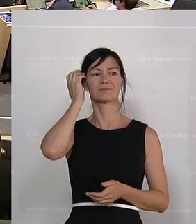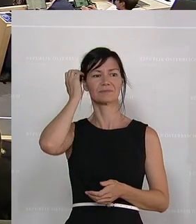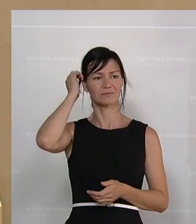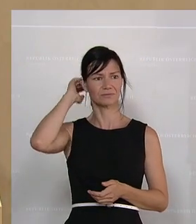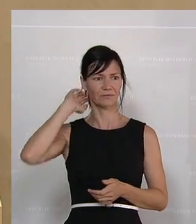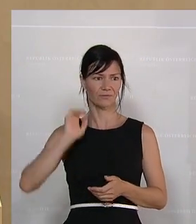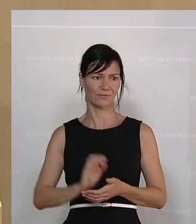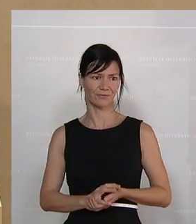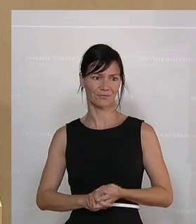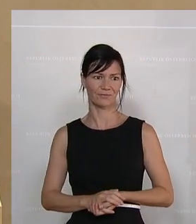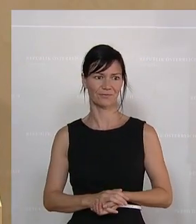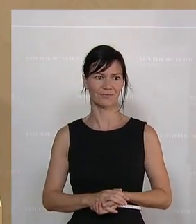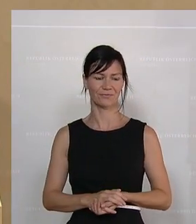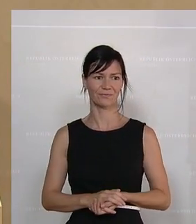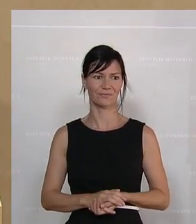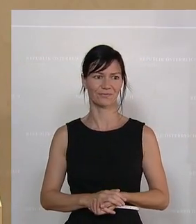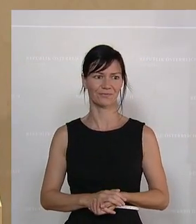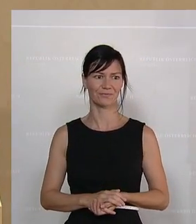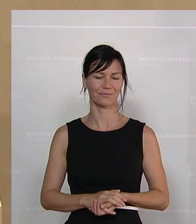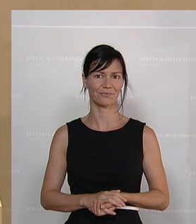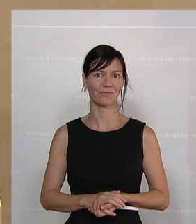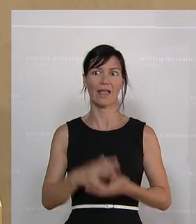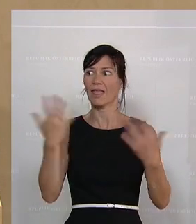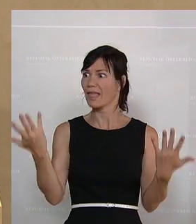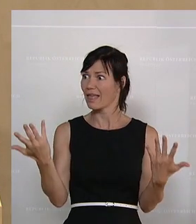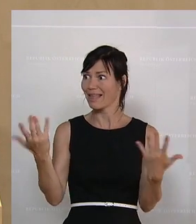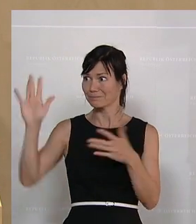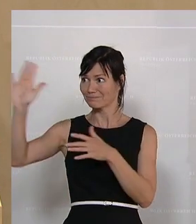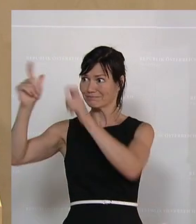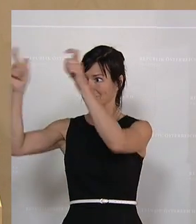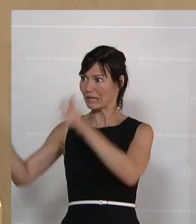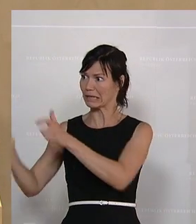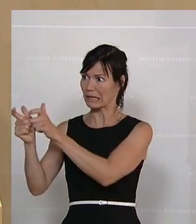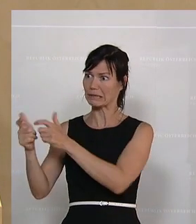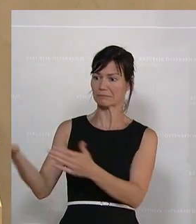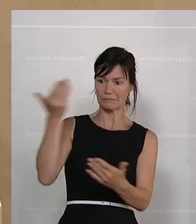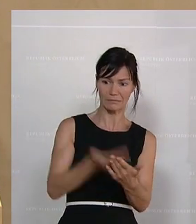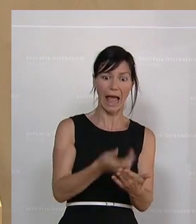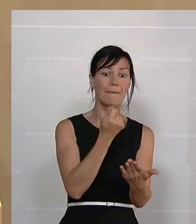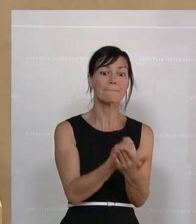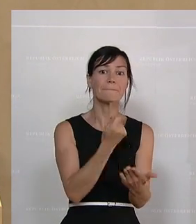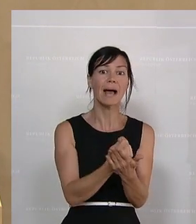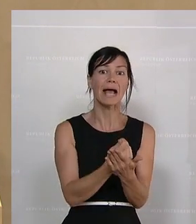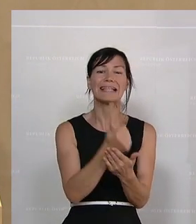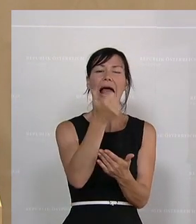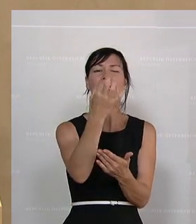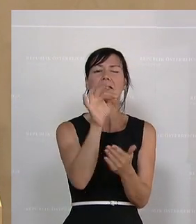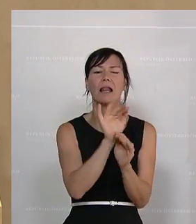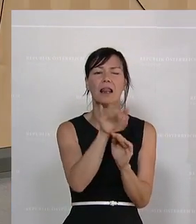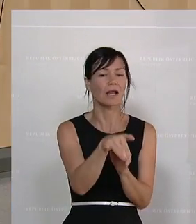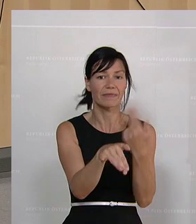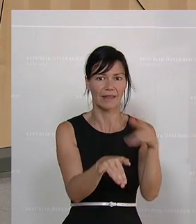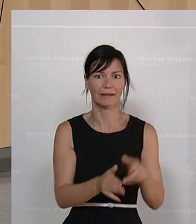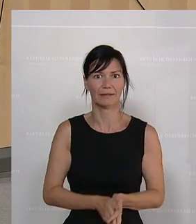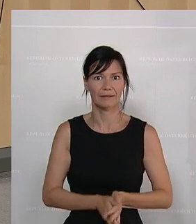denn kein einziger preis wird mit ihrem paket sinken nicht einmal um einen cent nicht die strompreise